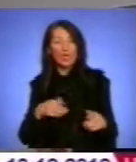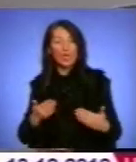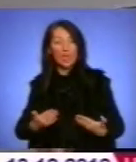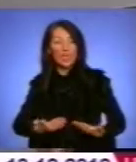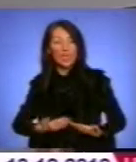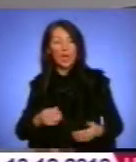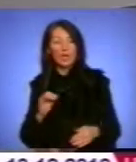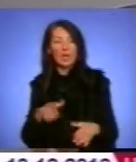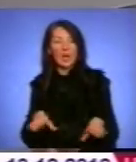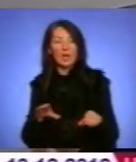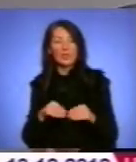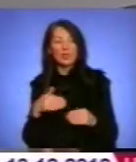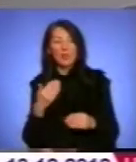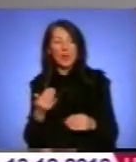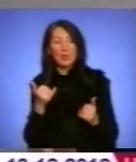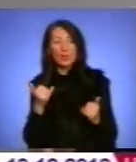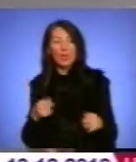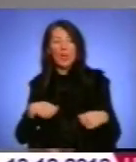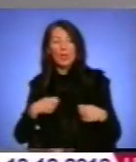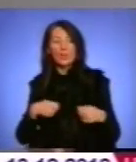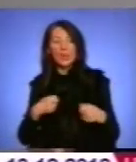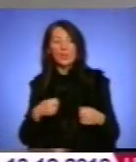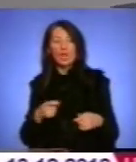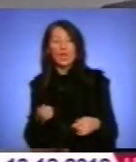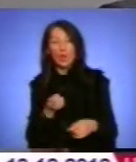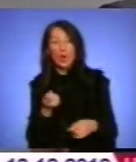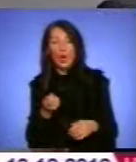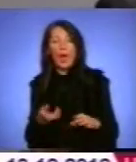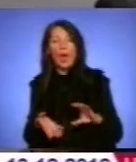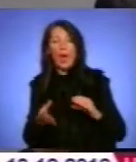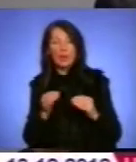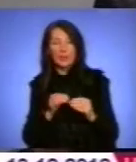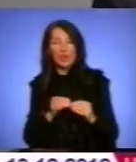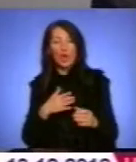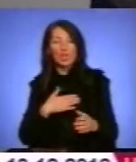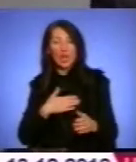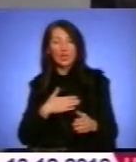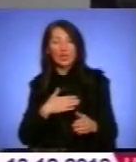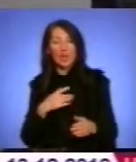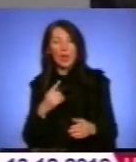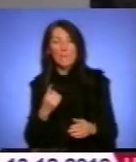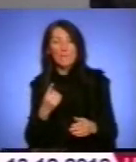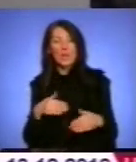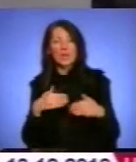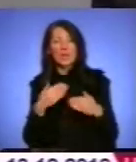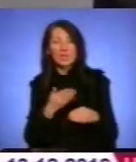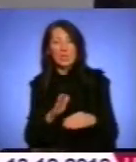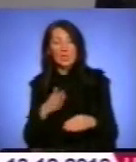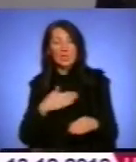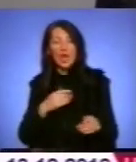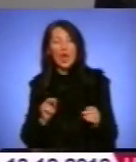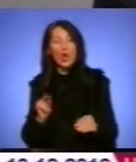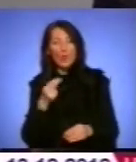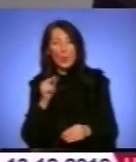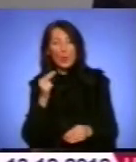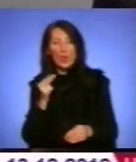І разом з вами сьогодні постараємося трохи підвести ітог нашого першої частини нашого чемпіонату,